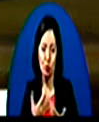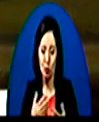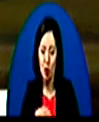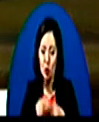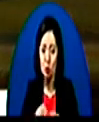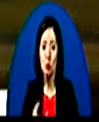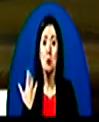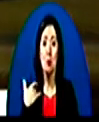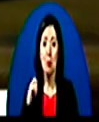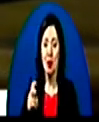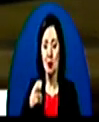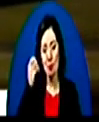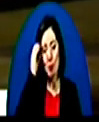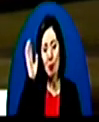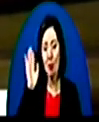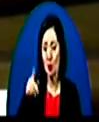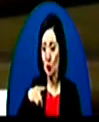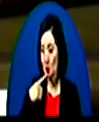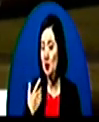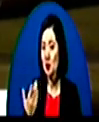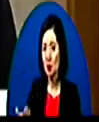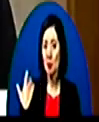гараа сунгасныг бид мартахгүй гэсэн юм аа.